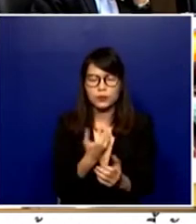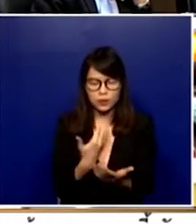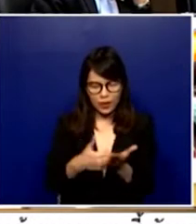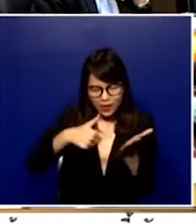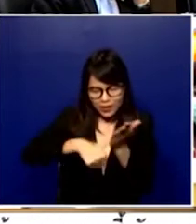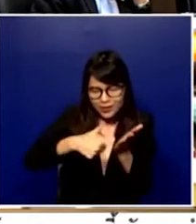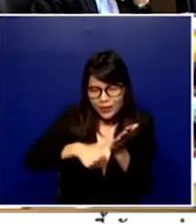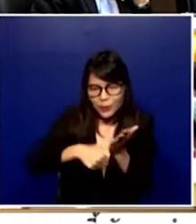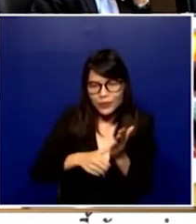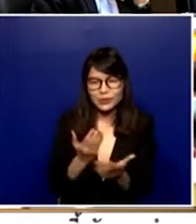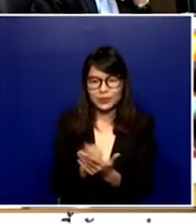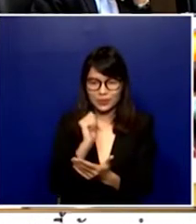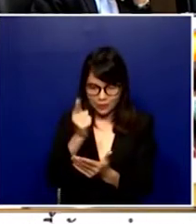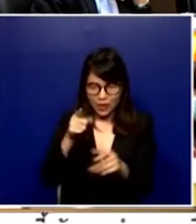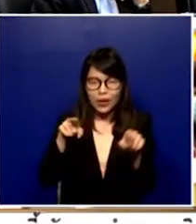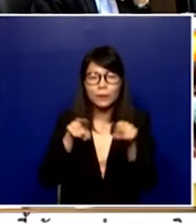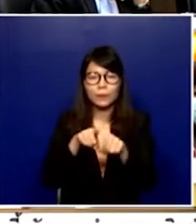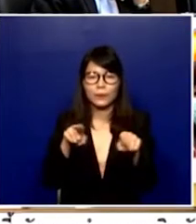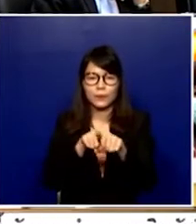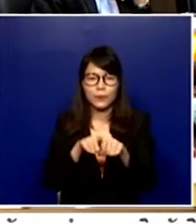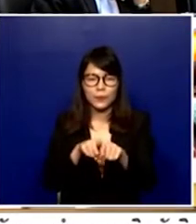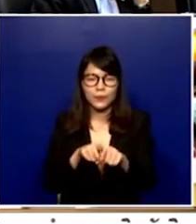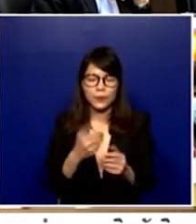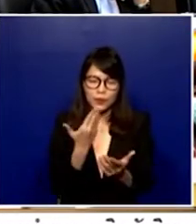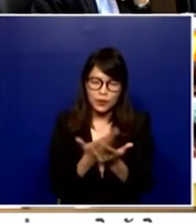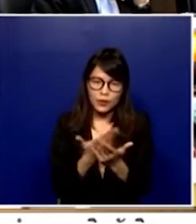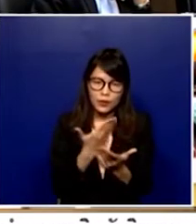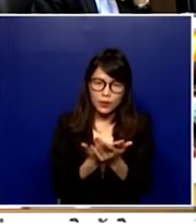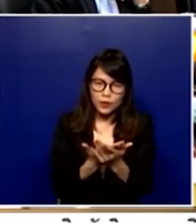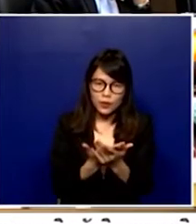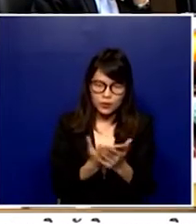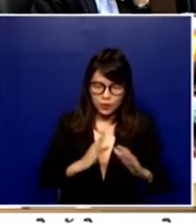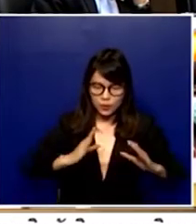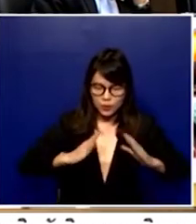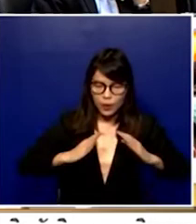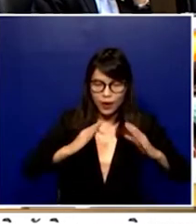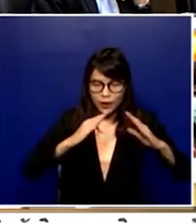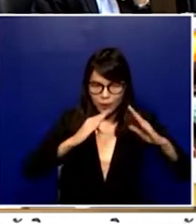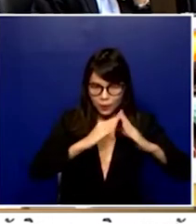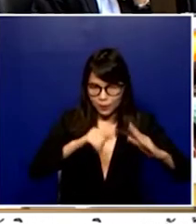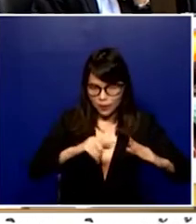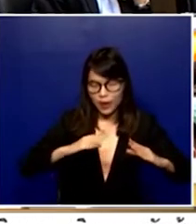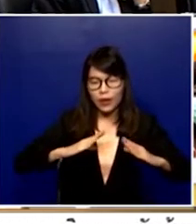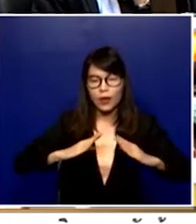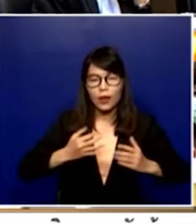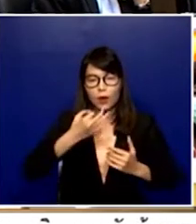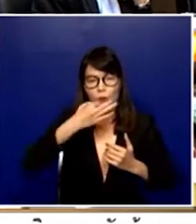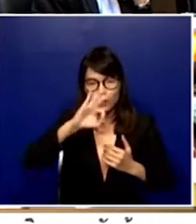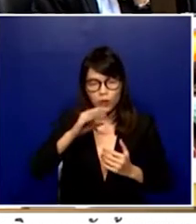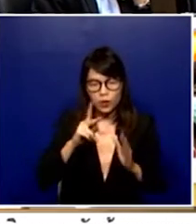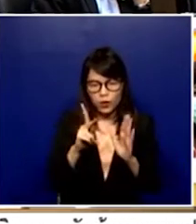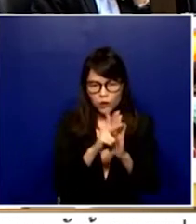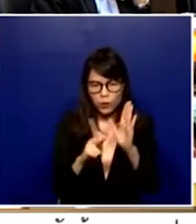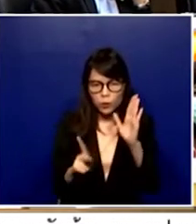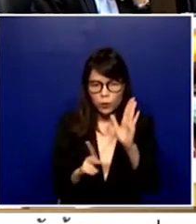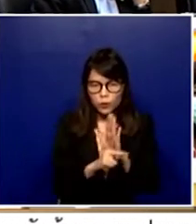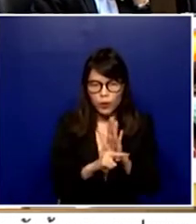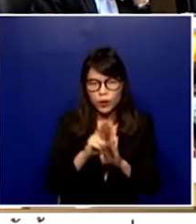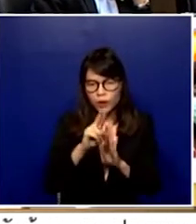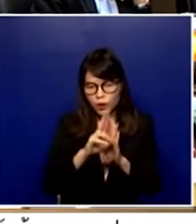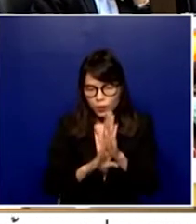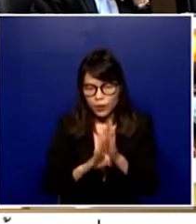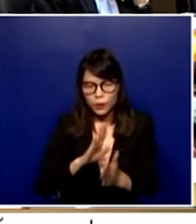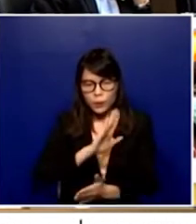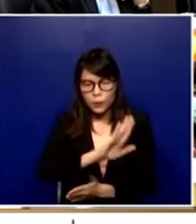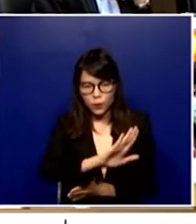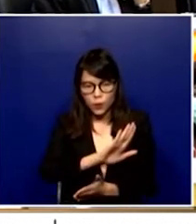ียัต้เอาเงินที่เป็นกอยู่บ้านฟรีทในจ้างให้อยู่กฎหมายระเบียบคำสงของสัน